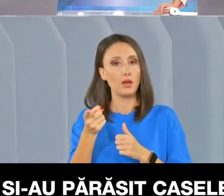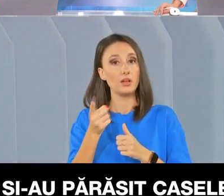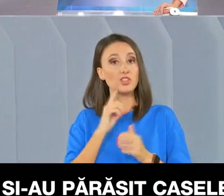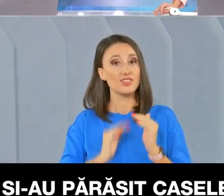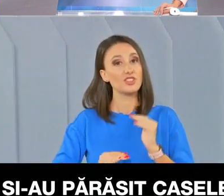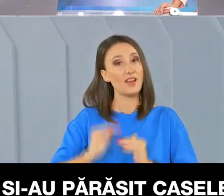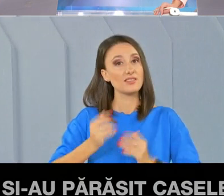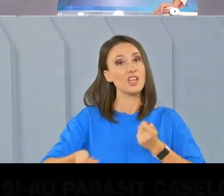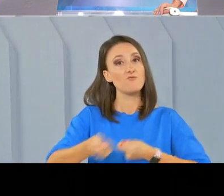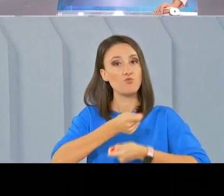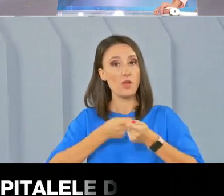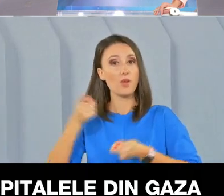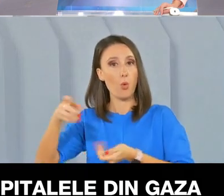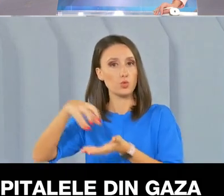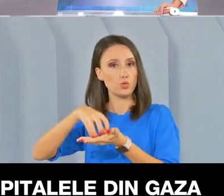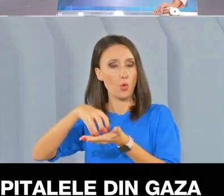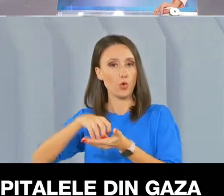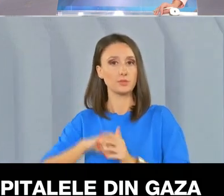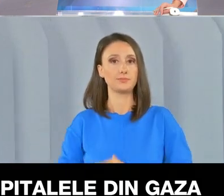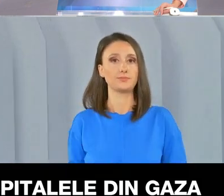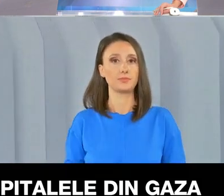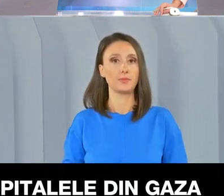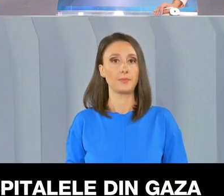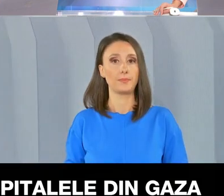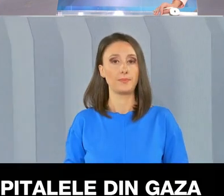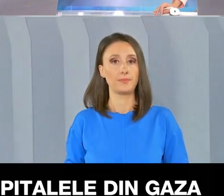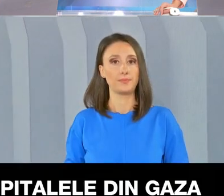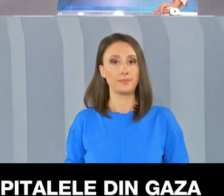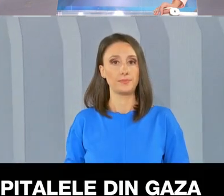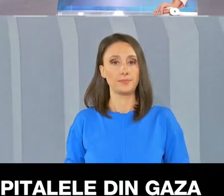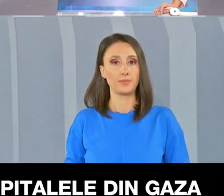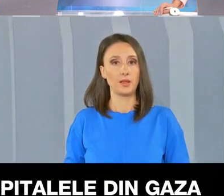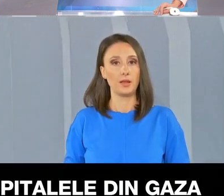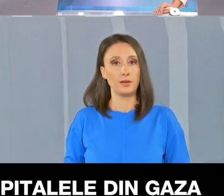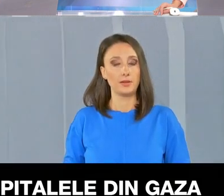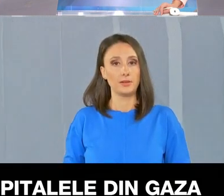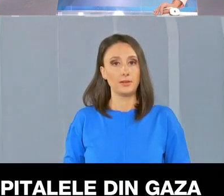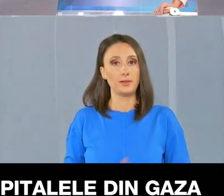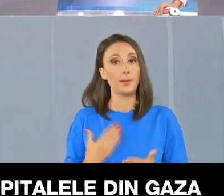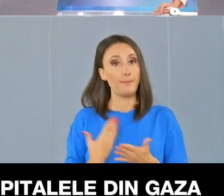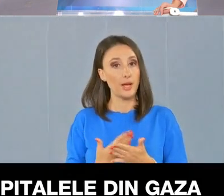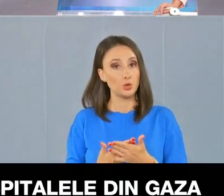crească influența în zonă, pentru că marele conflict al Orientului Mijlociu nu mai este Israel-Palestinii, este șiiți-suniți.